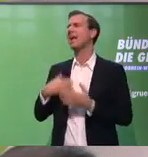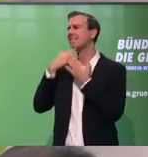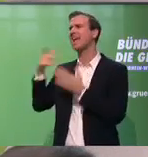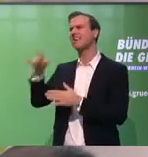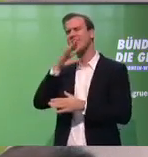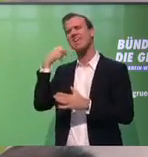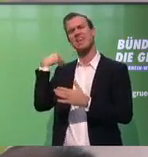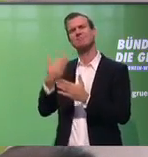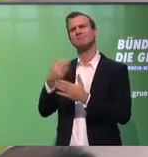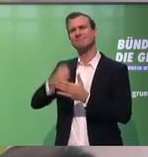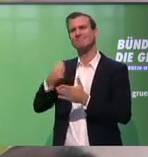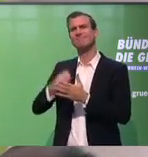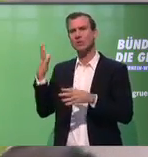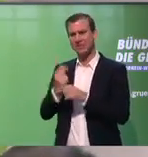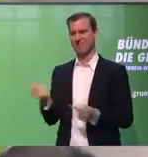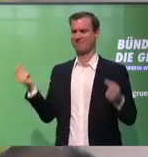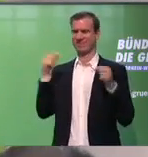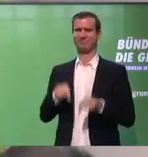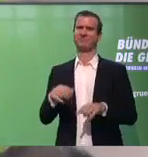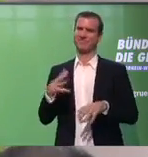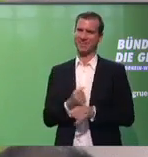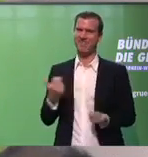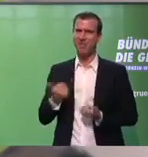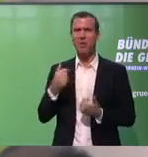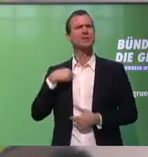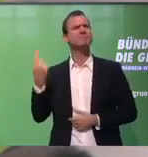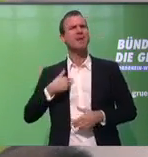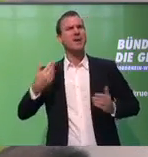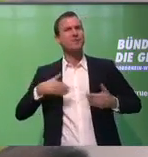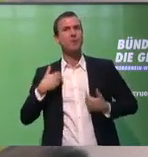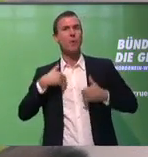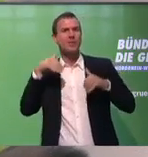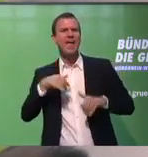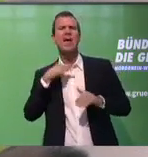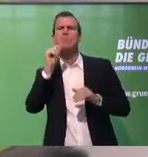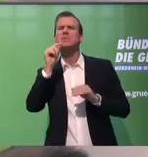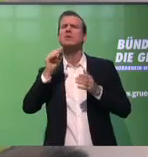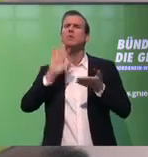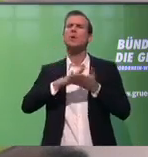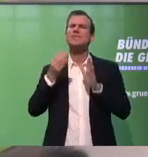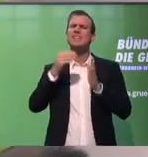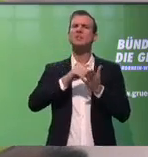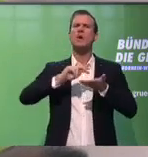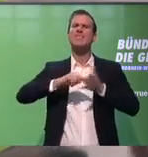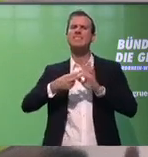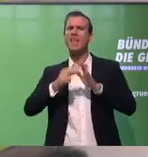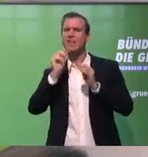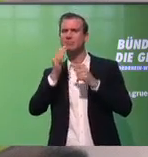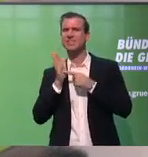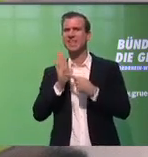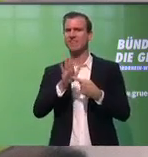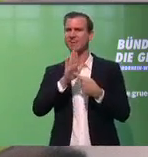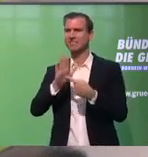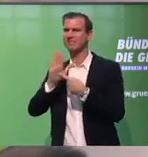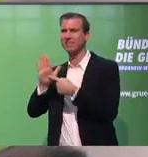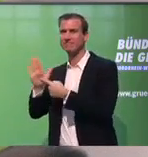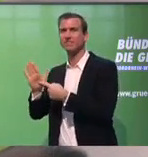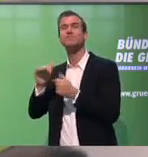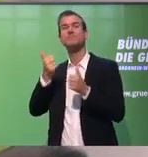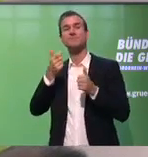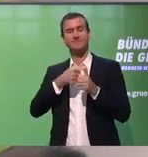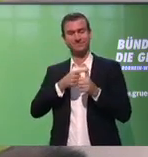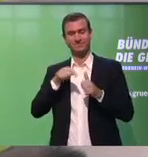so für stark gemacht hast. Und wir freuen uns, dass wir hier sind. Wir sagen vielleicht noch ein paar technische Hinweise, bevor es losgeht. Einer ist, dass